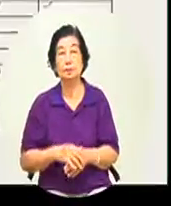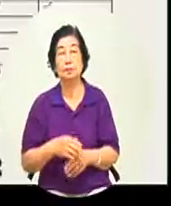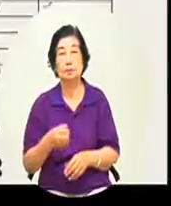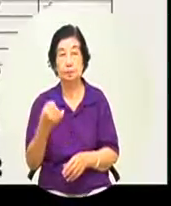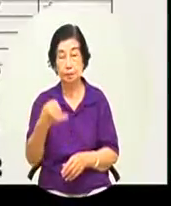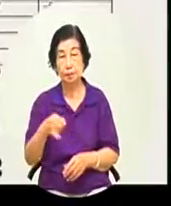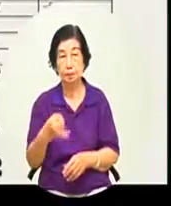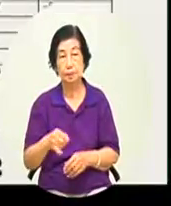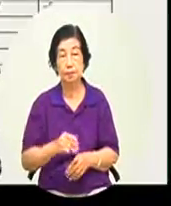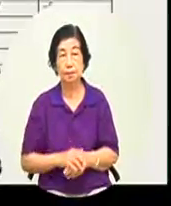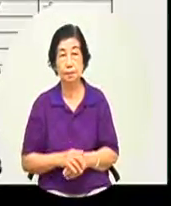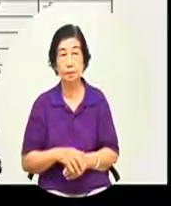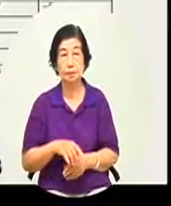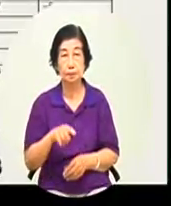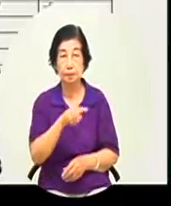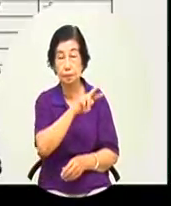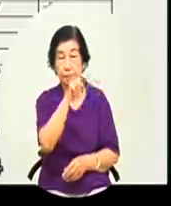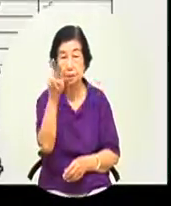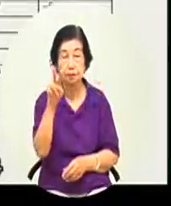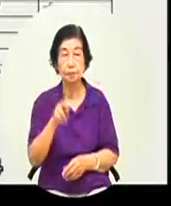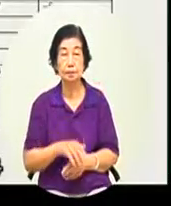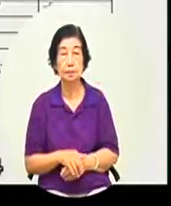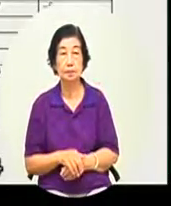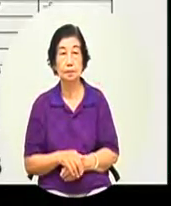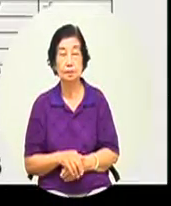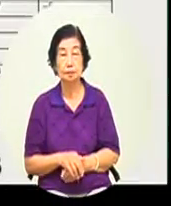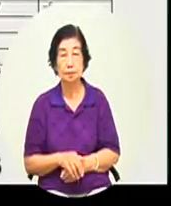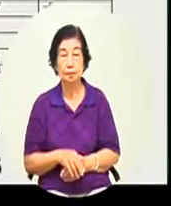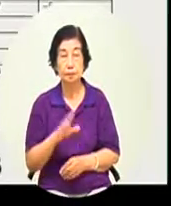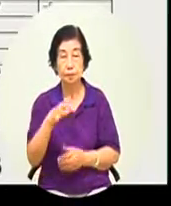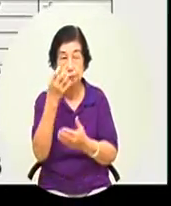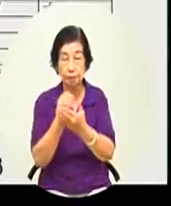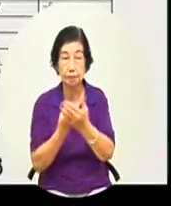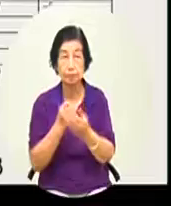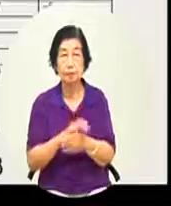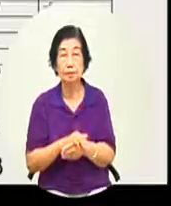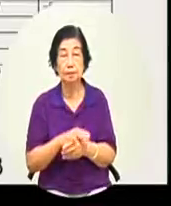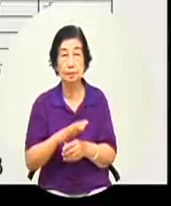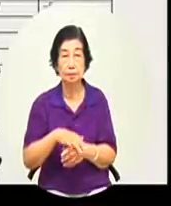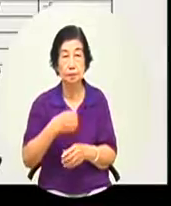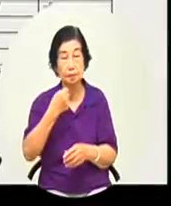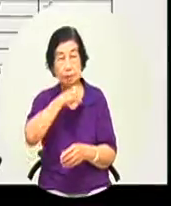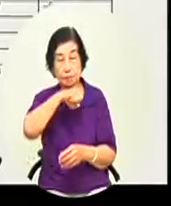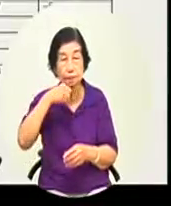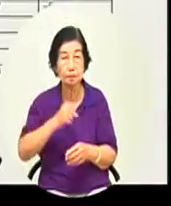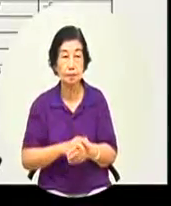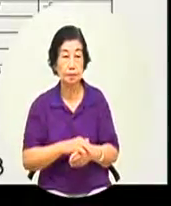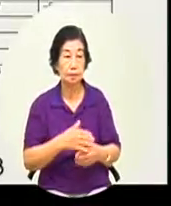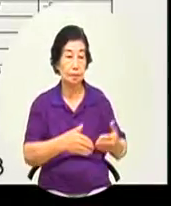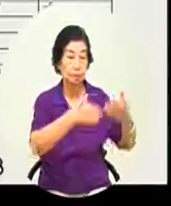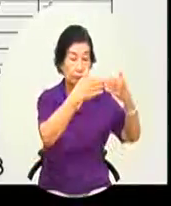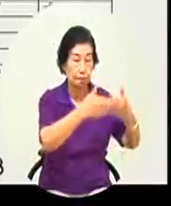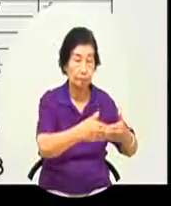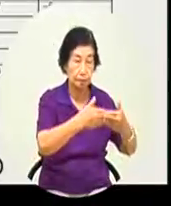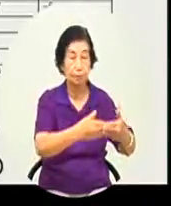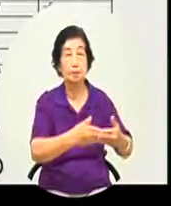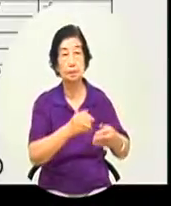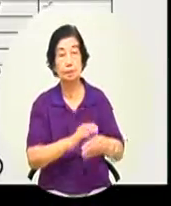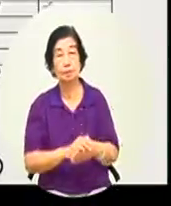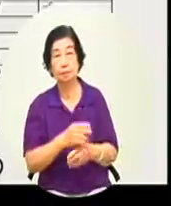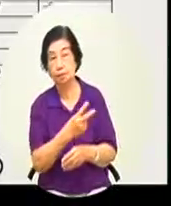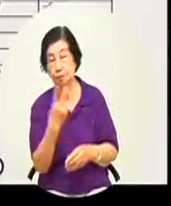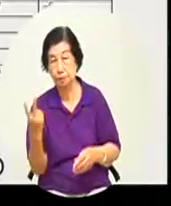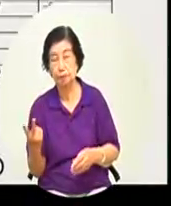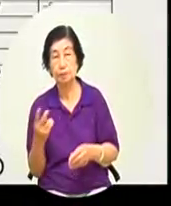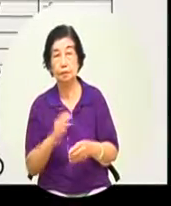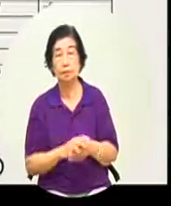面看起来，其实呢流失最多的应该是本国人跟大陆客。那怎么会这样